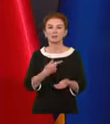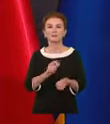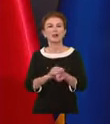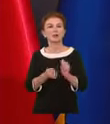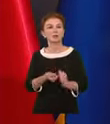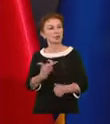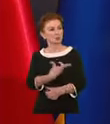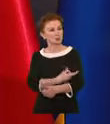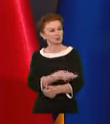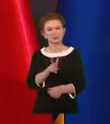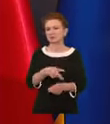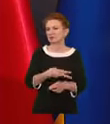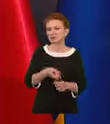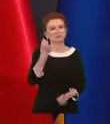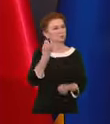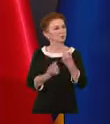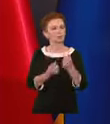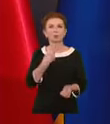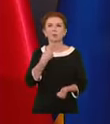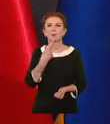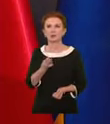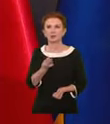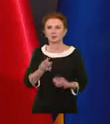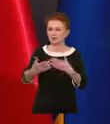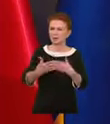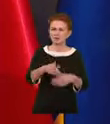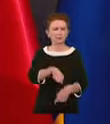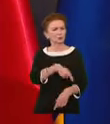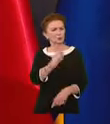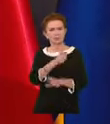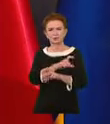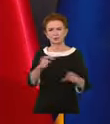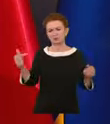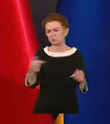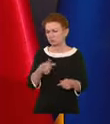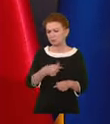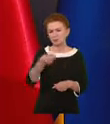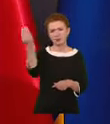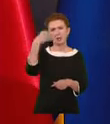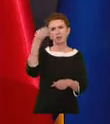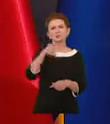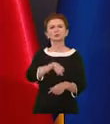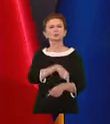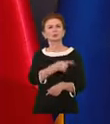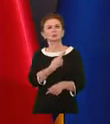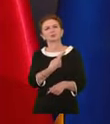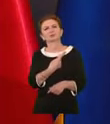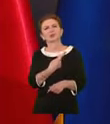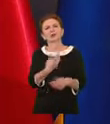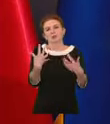powiedzieć. Dlatego przez najbliższy, dłuższy czas musimy nauczyć się żyć z